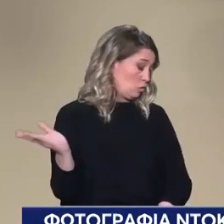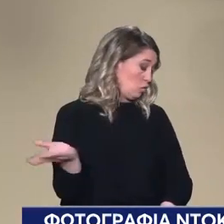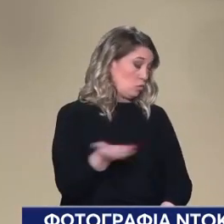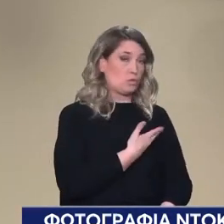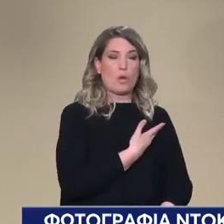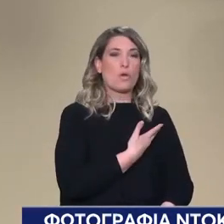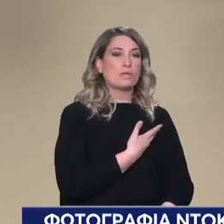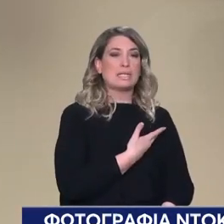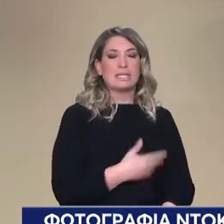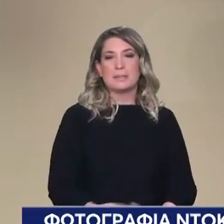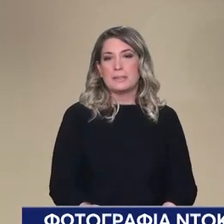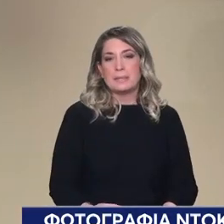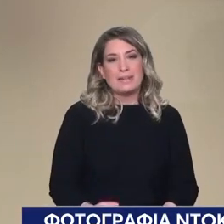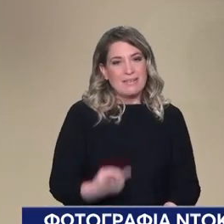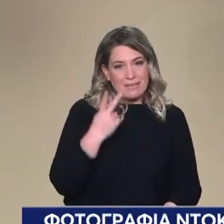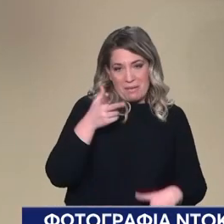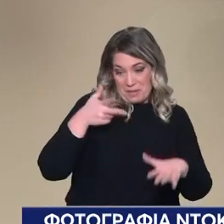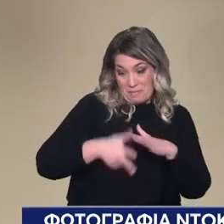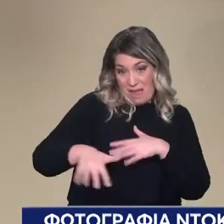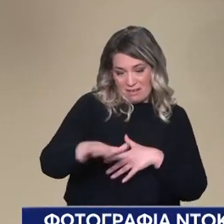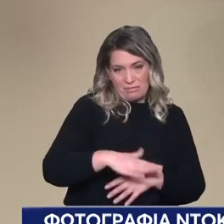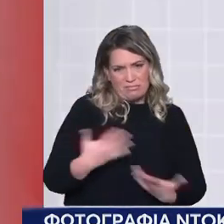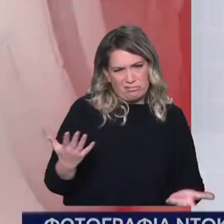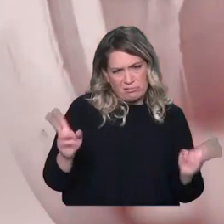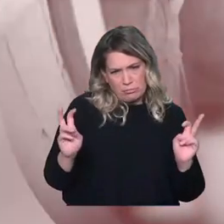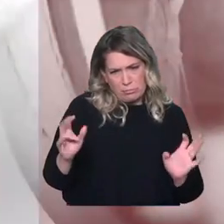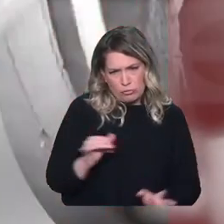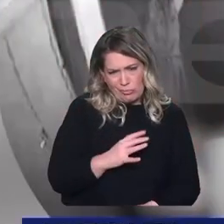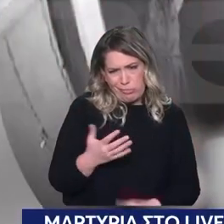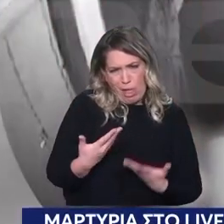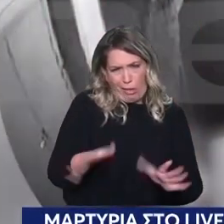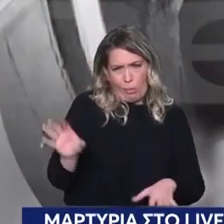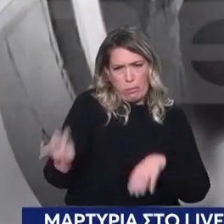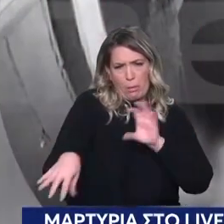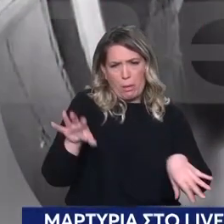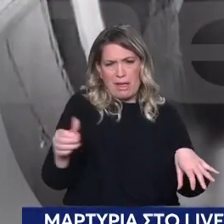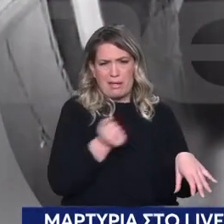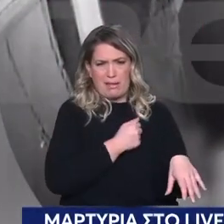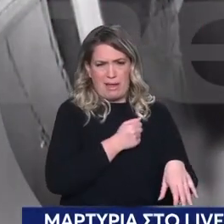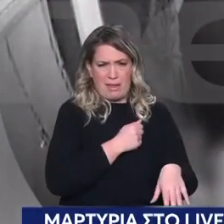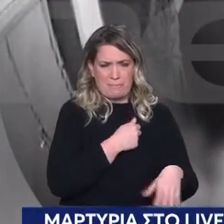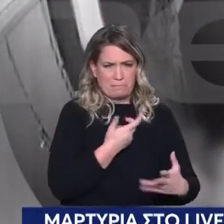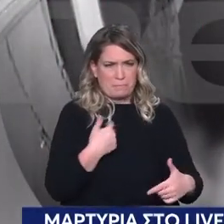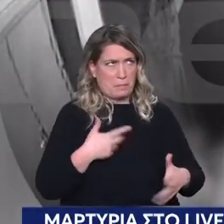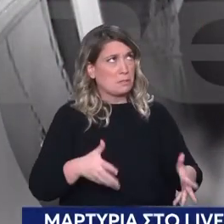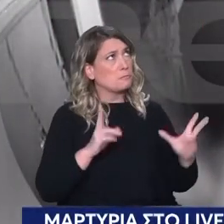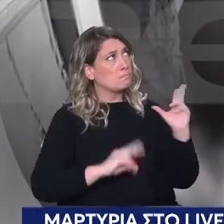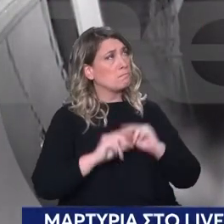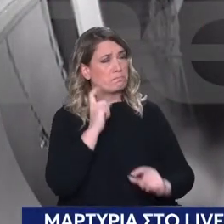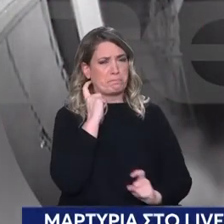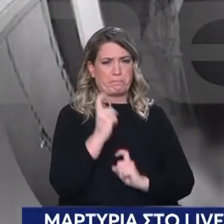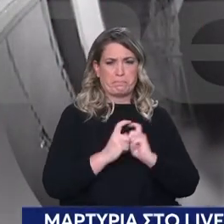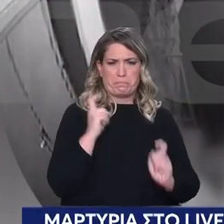ιδιωτικό τους πάρκινγκ είχε μετατραπεί σε δημόσια τουαλέτα. Στην αρχή μιλήσαμε μεταξύ μας οι γείτονες, νομίζαμε